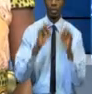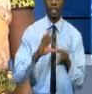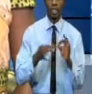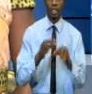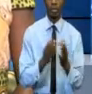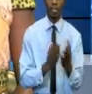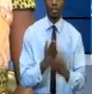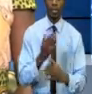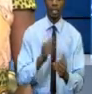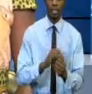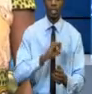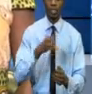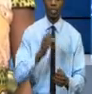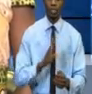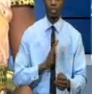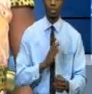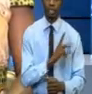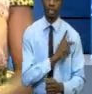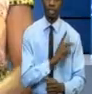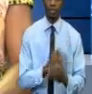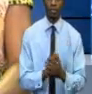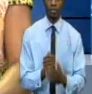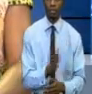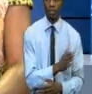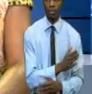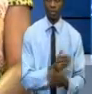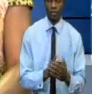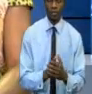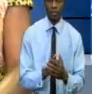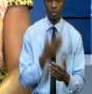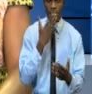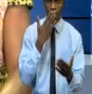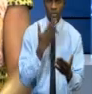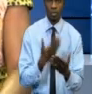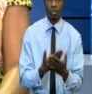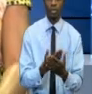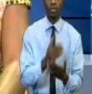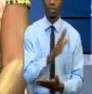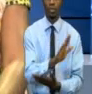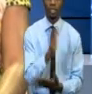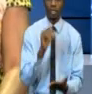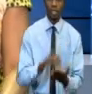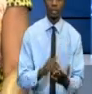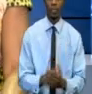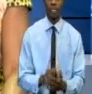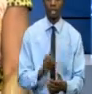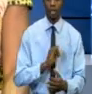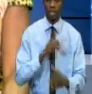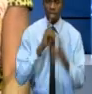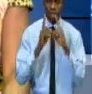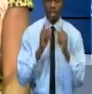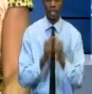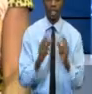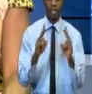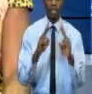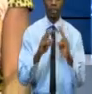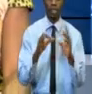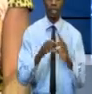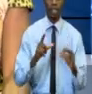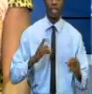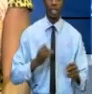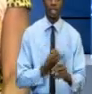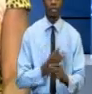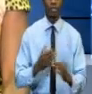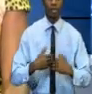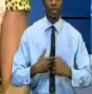Job Kazadi. Une fois de plus, bienvenue à ce soir actualité. Je le disais tantôt au sommaire, la ville de Likasi a reçu